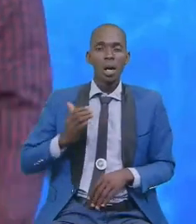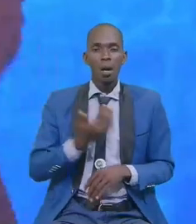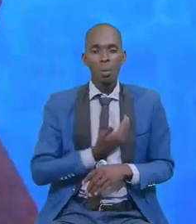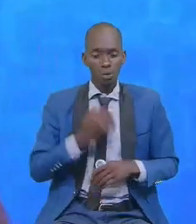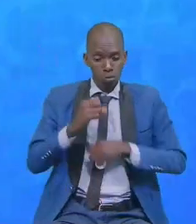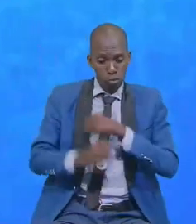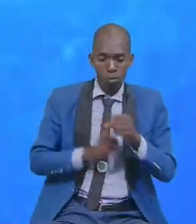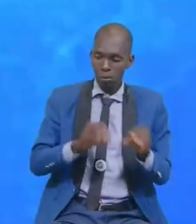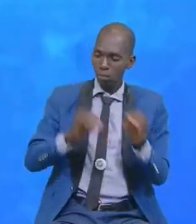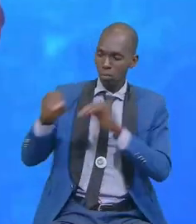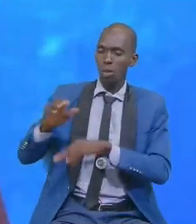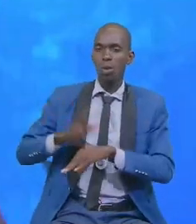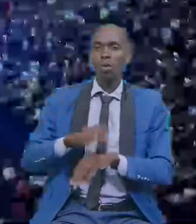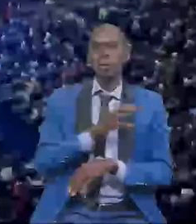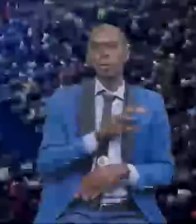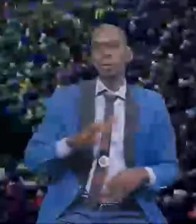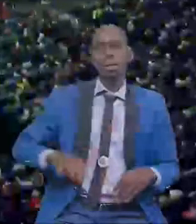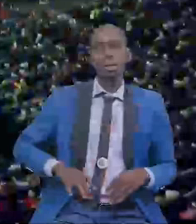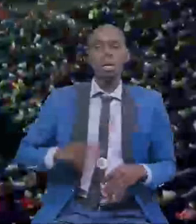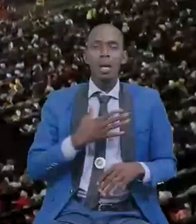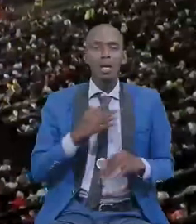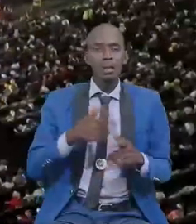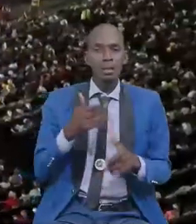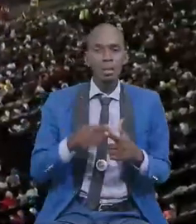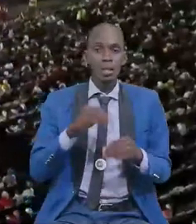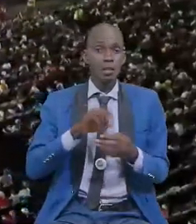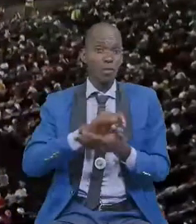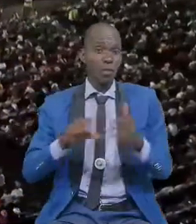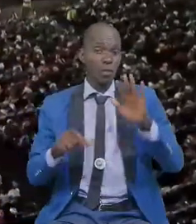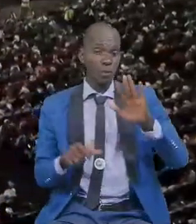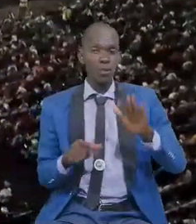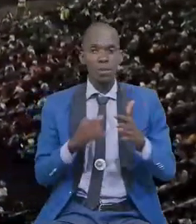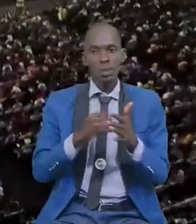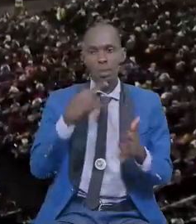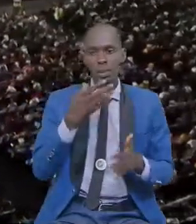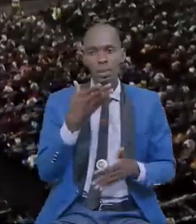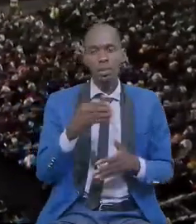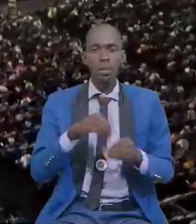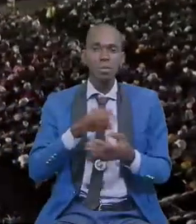Nos souffrances ont été portées, placées sur lui. Verset 5.